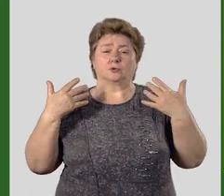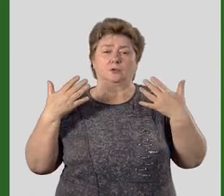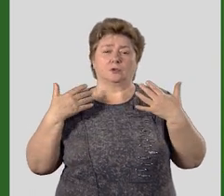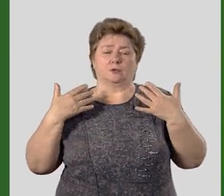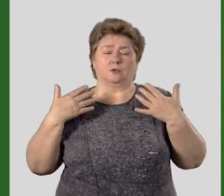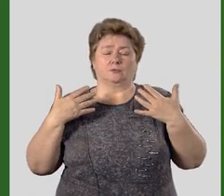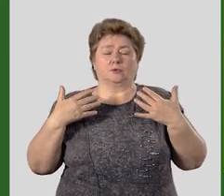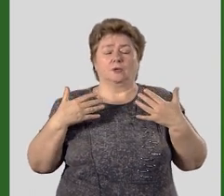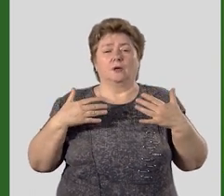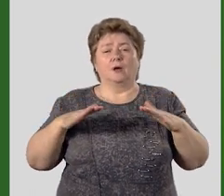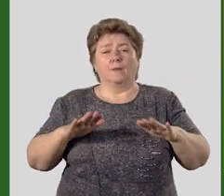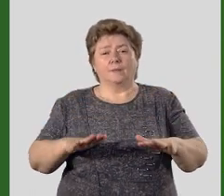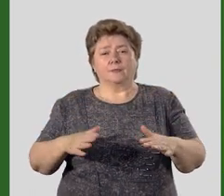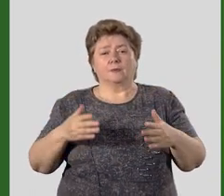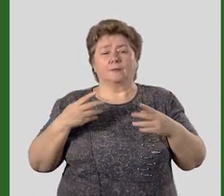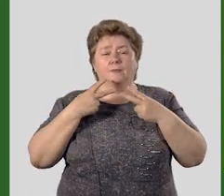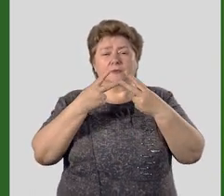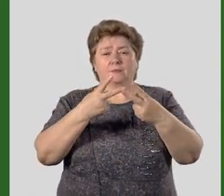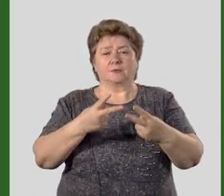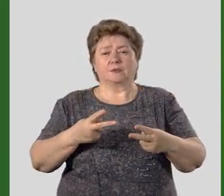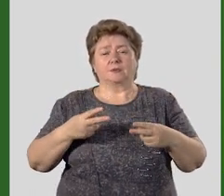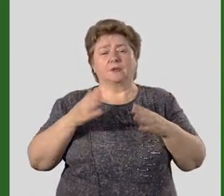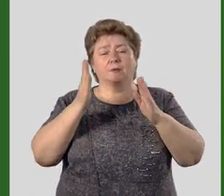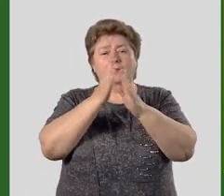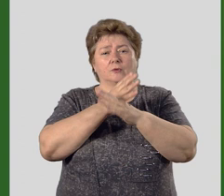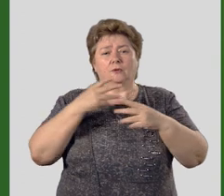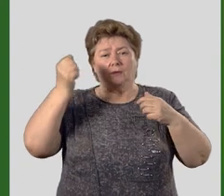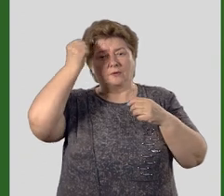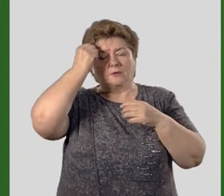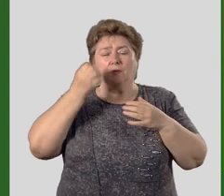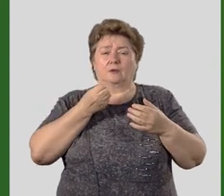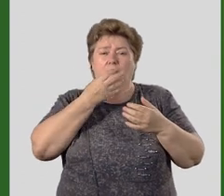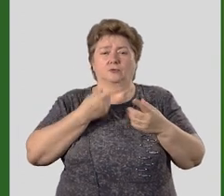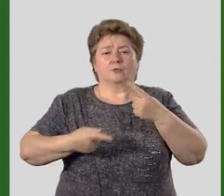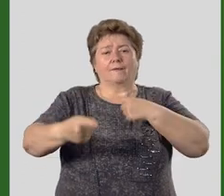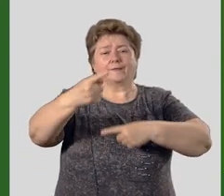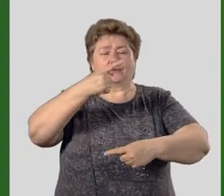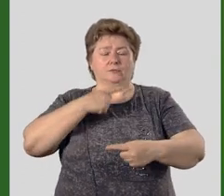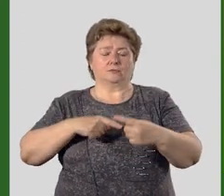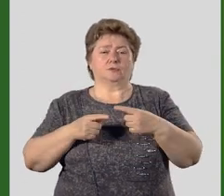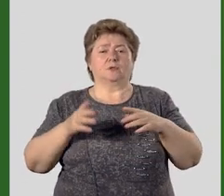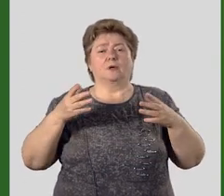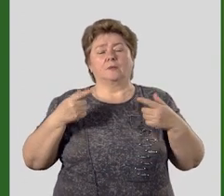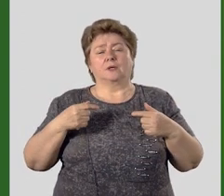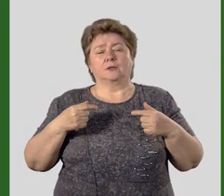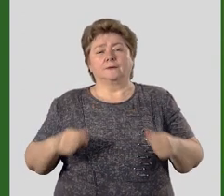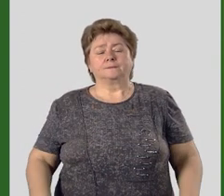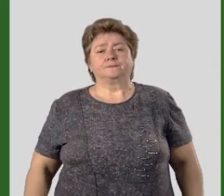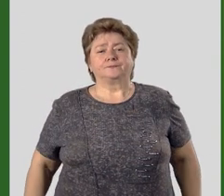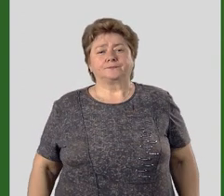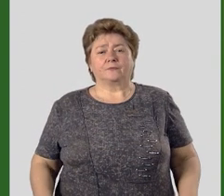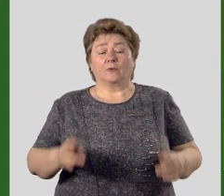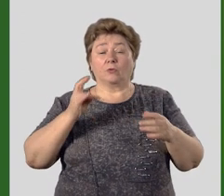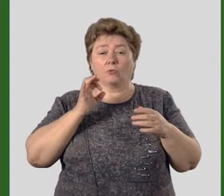для отдыха, посмотреть природные памятники и благополучно вернуться обратно.